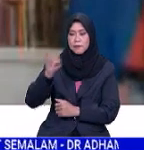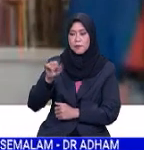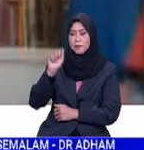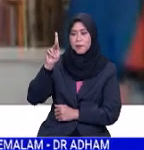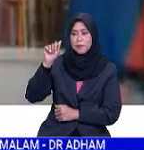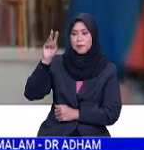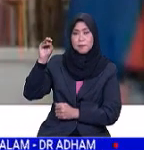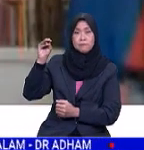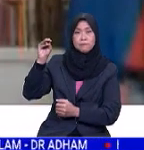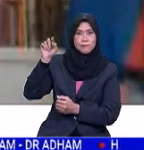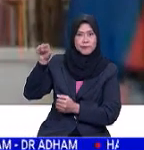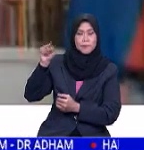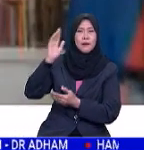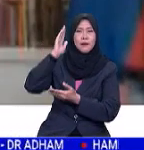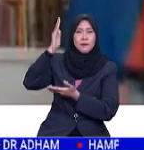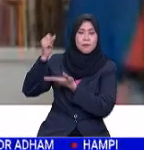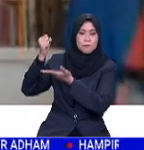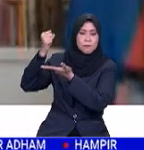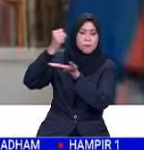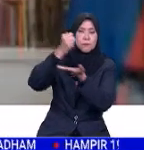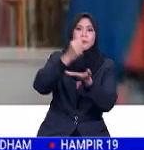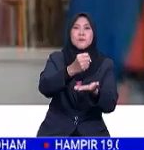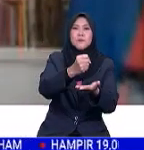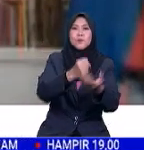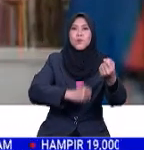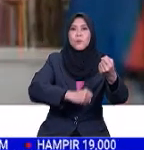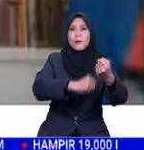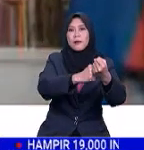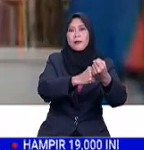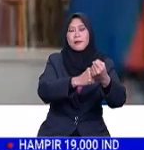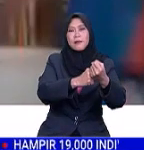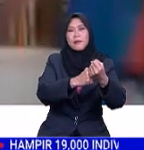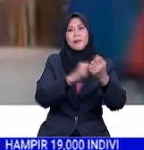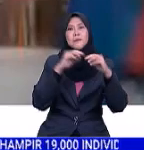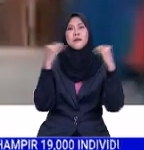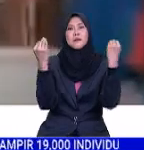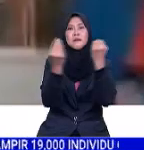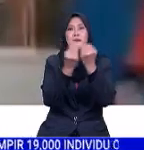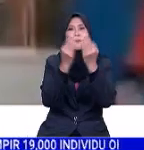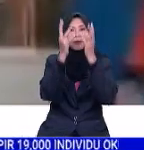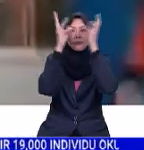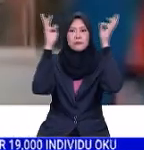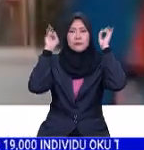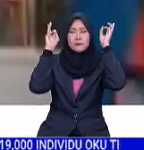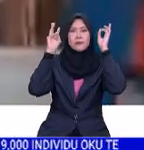akan menghulurkan sumbangan kepada masyarakat orang asli negeri Selangor sejumlah